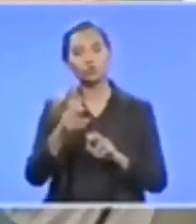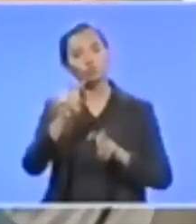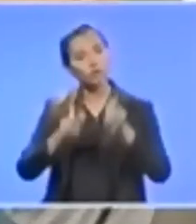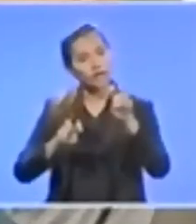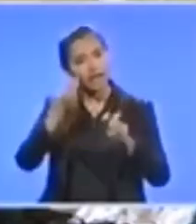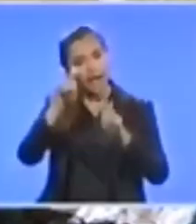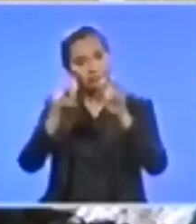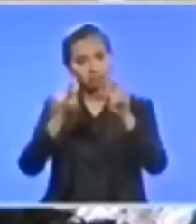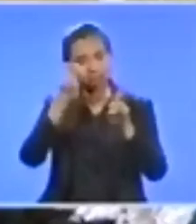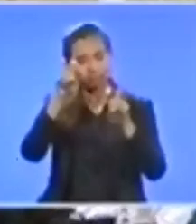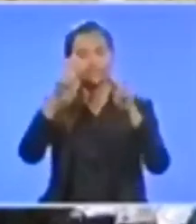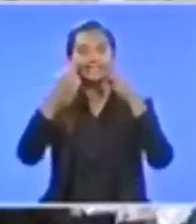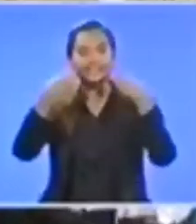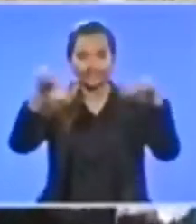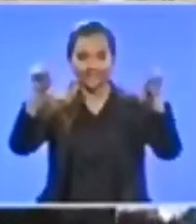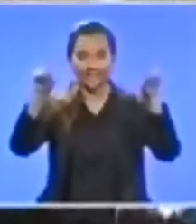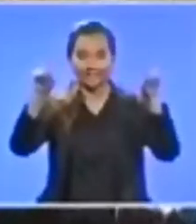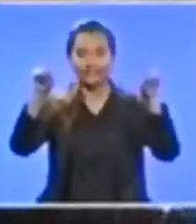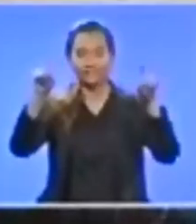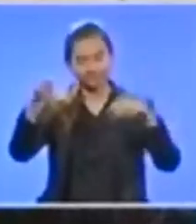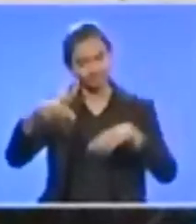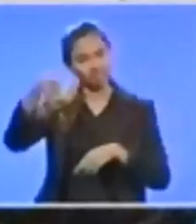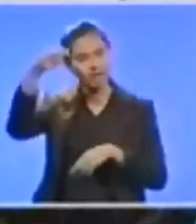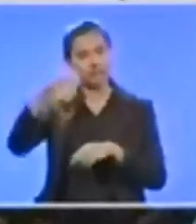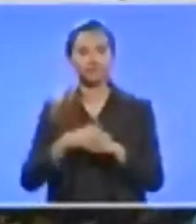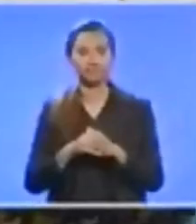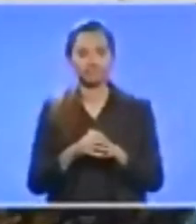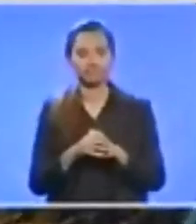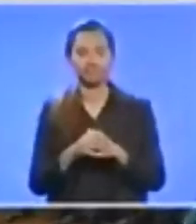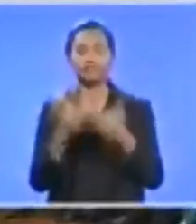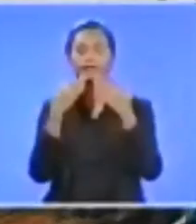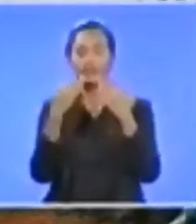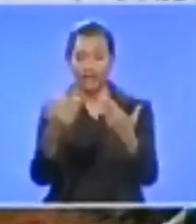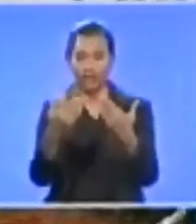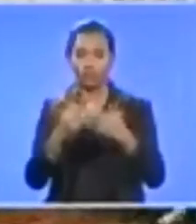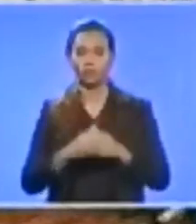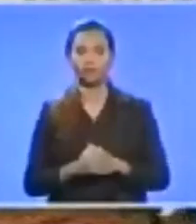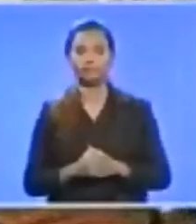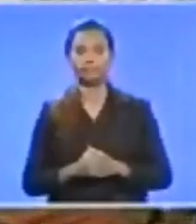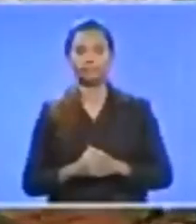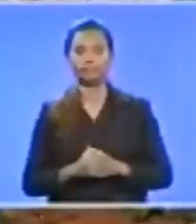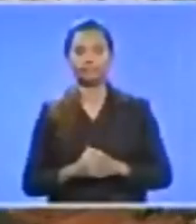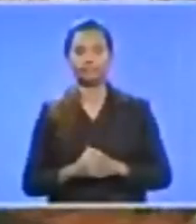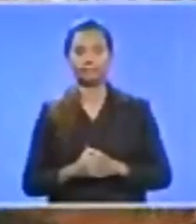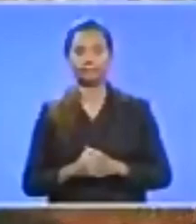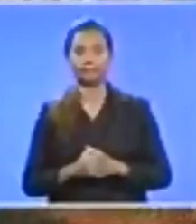lebih tinggi. Terima kasih. Let me now proceed with my speech in English.